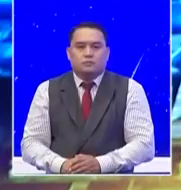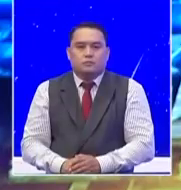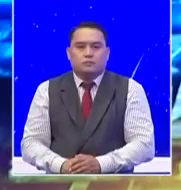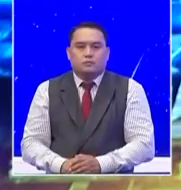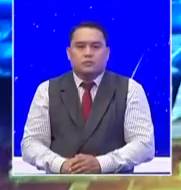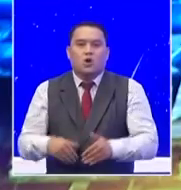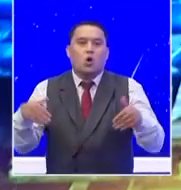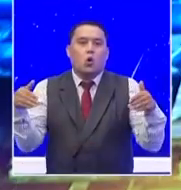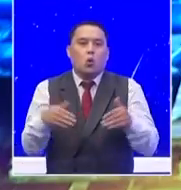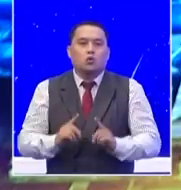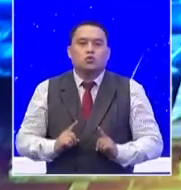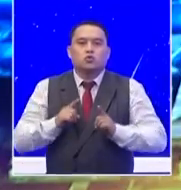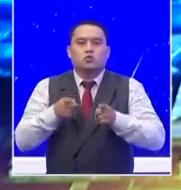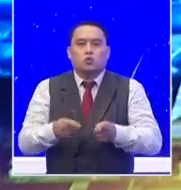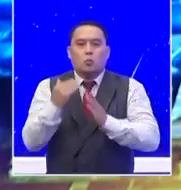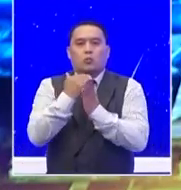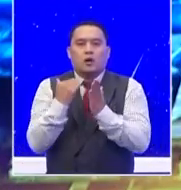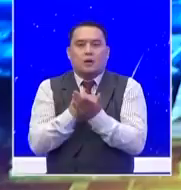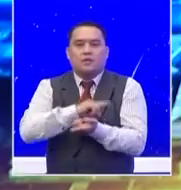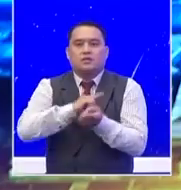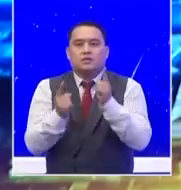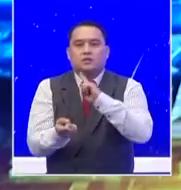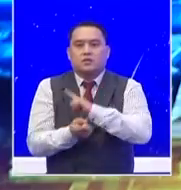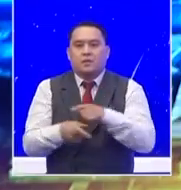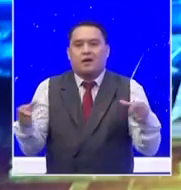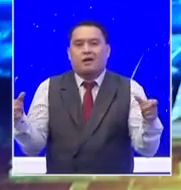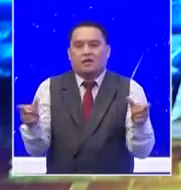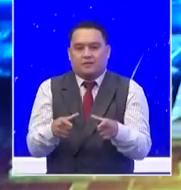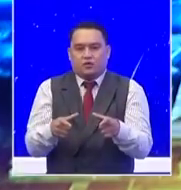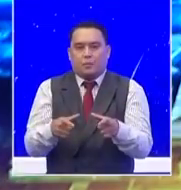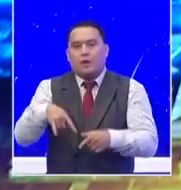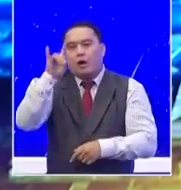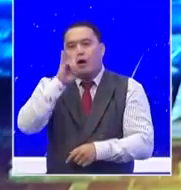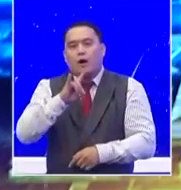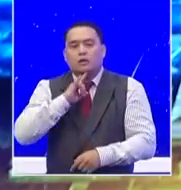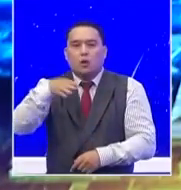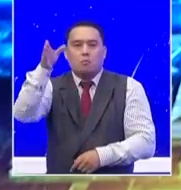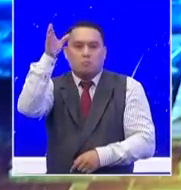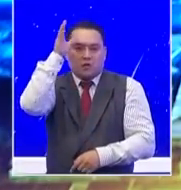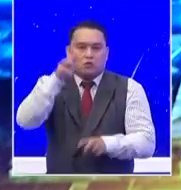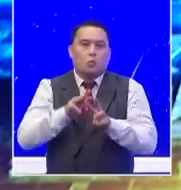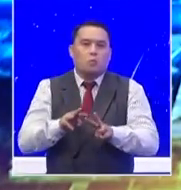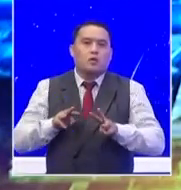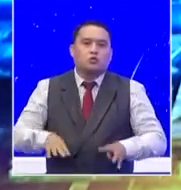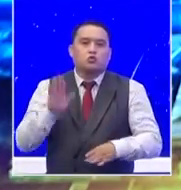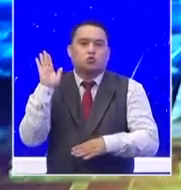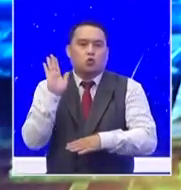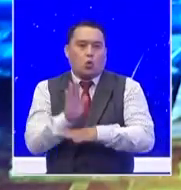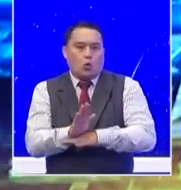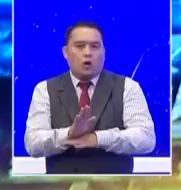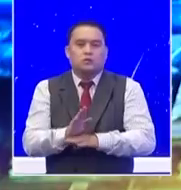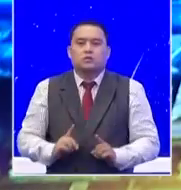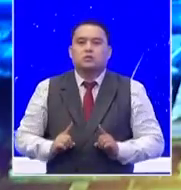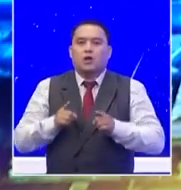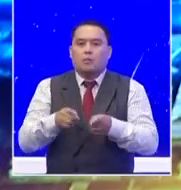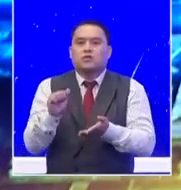Биыл колледждерге түсу тәртібі өзгертілді. Оған себеп пандемия. Қазақстан Республикасы білім және ғылым министрлігінің бұйрығына сәйкес оқуға